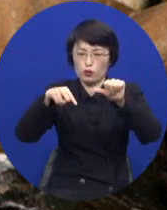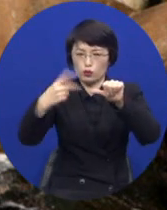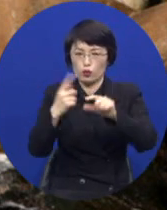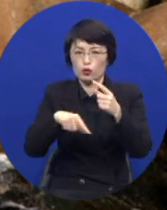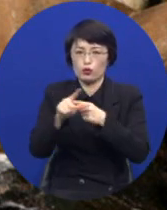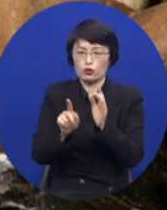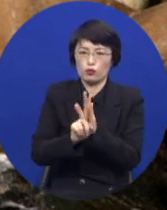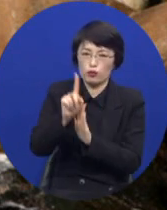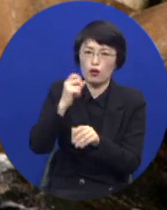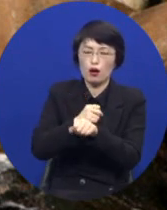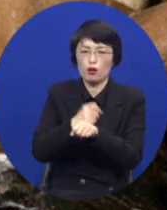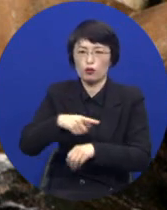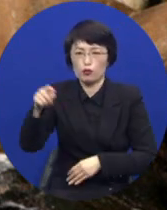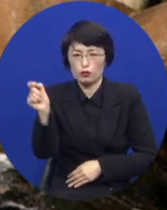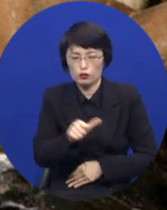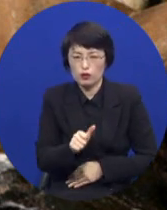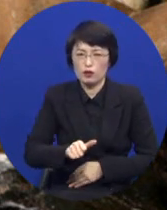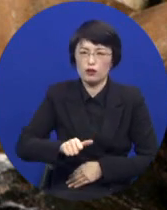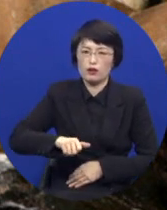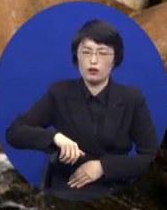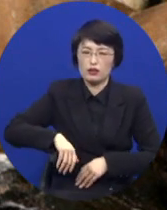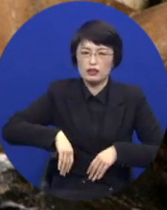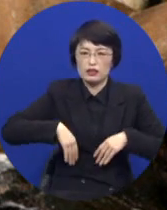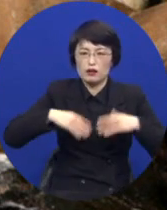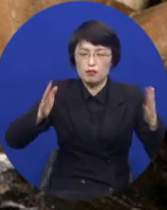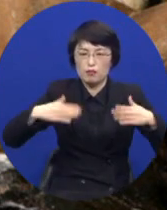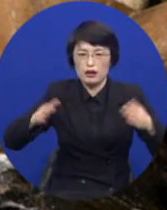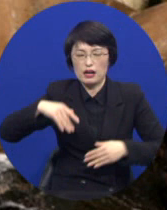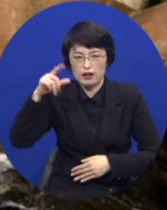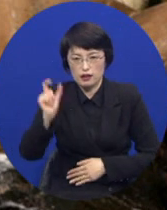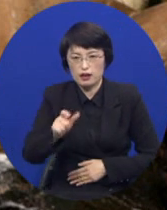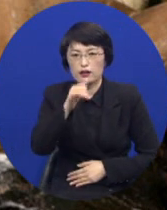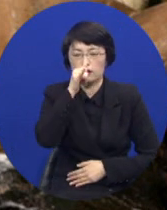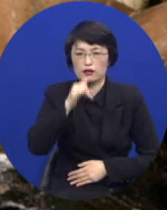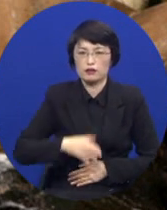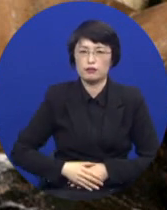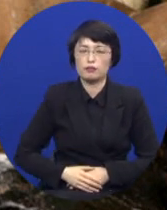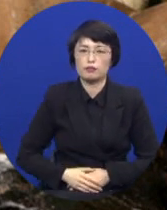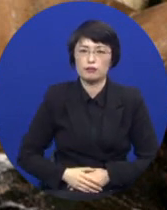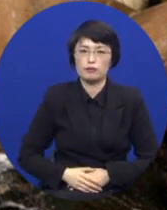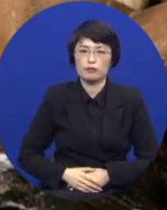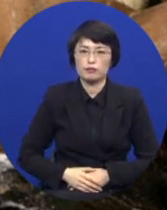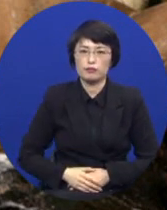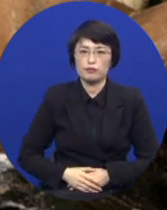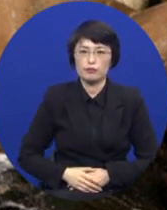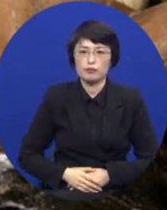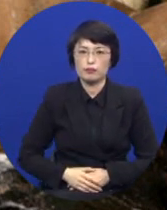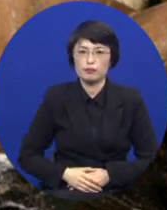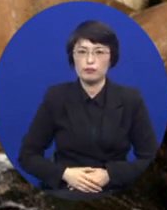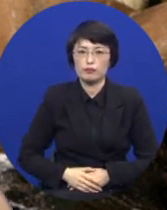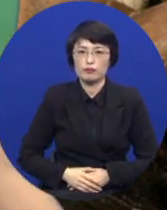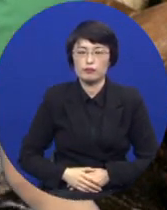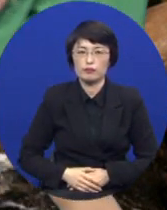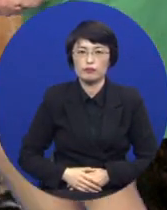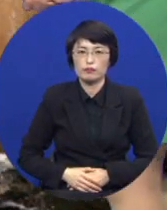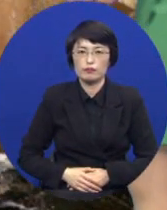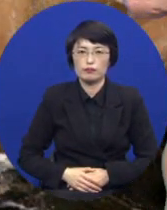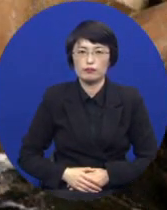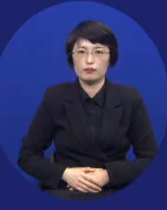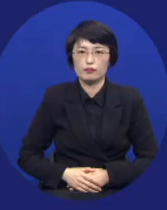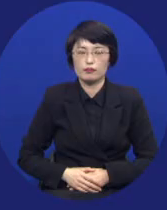에 강한 바람도 되겠습니다 시설물 관리 잘 해 주시기 바랍니다 이어서 자세한 지역별 내일 날씨 입니다